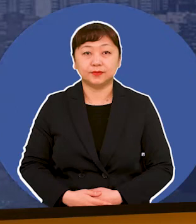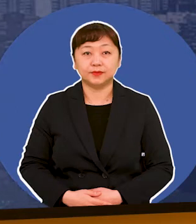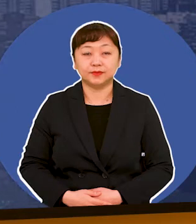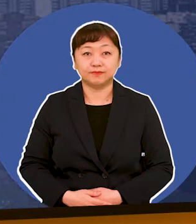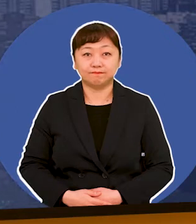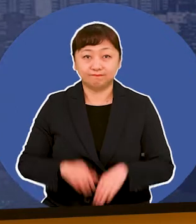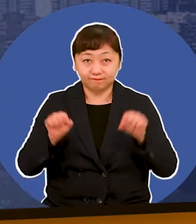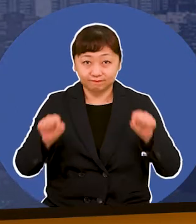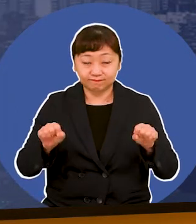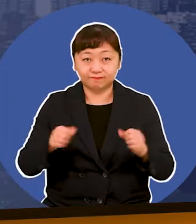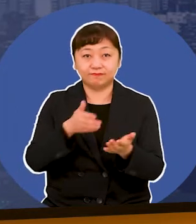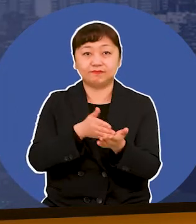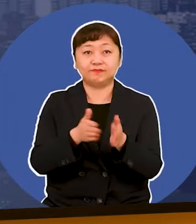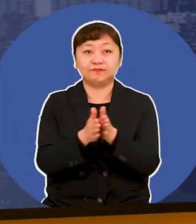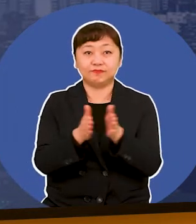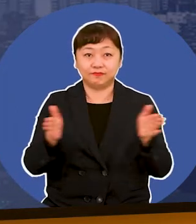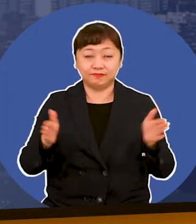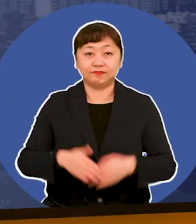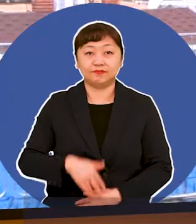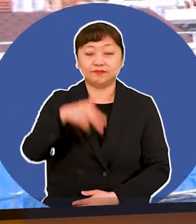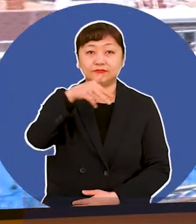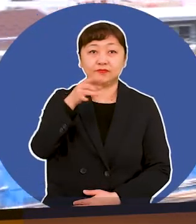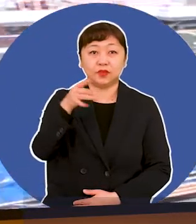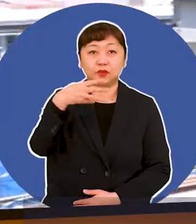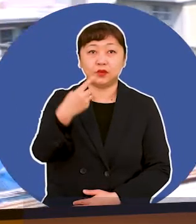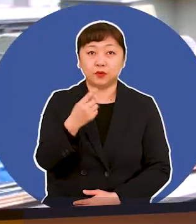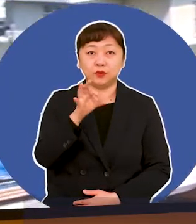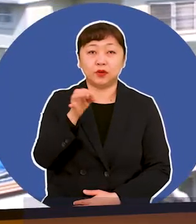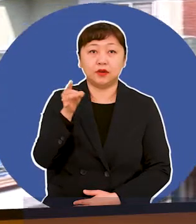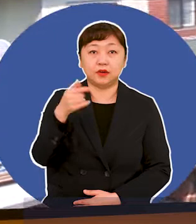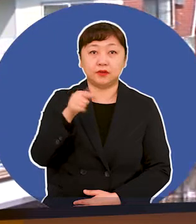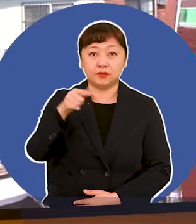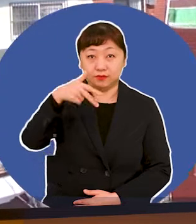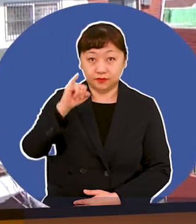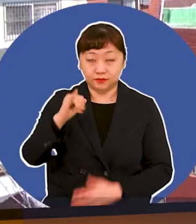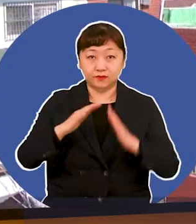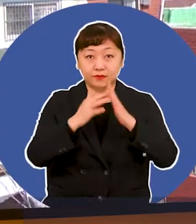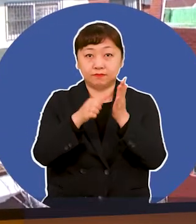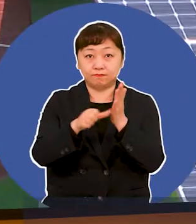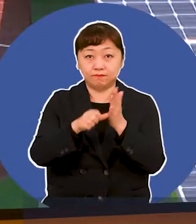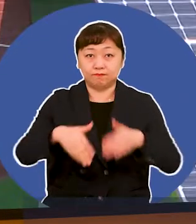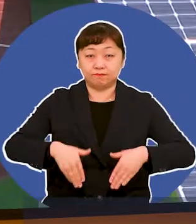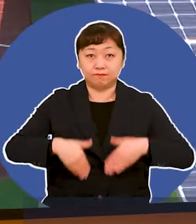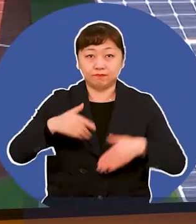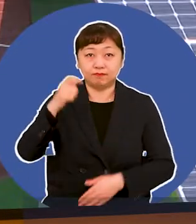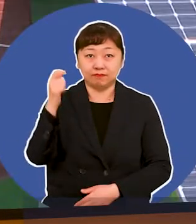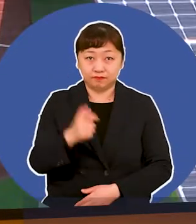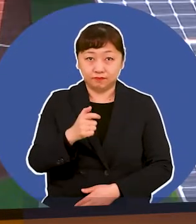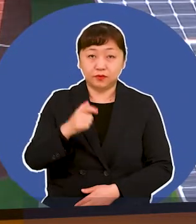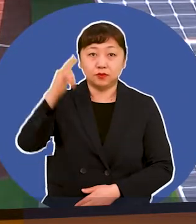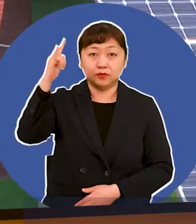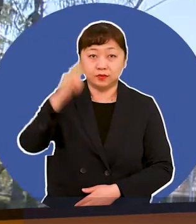11 여러분 안녕하세요 위클리 광경입니다 제로에너지 건축물은 건축물 단열 성능을 극대화하고